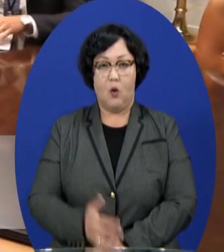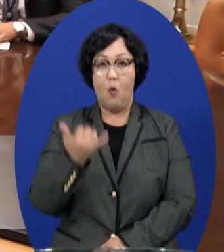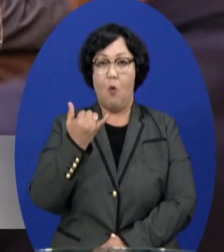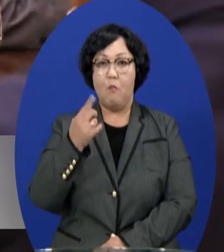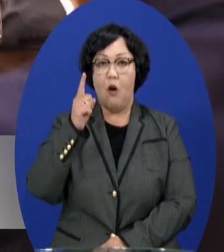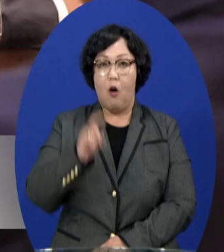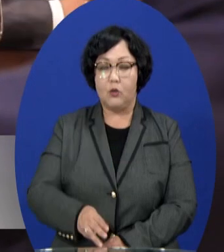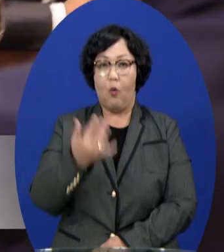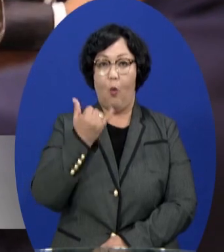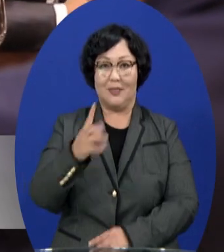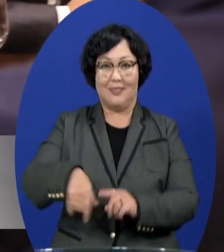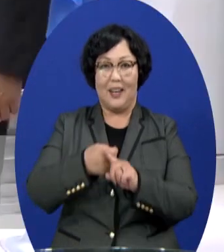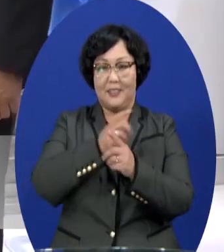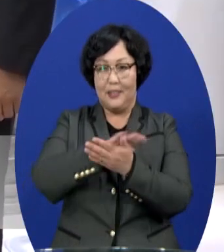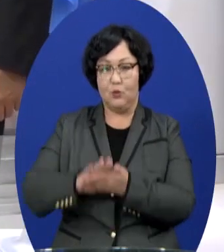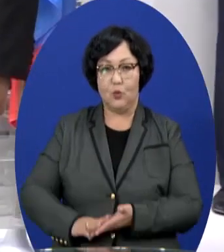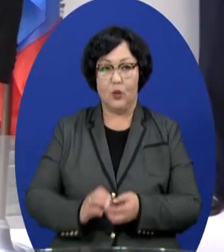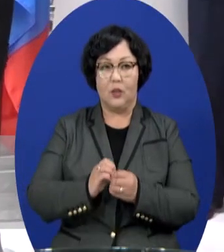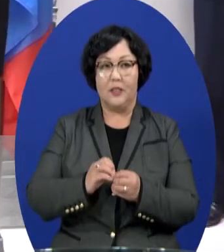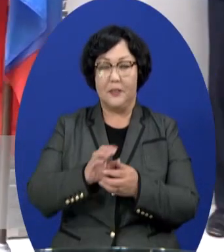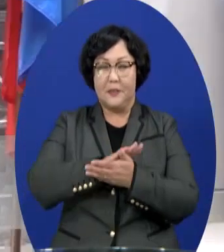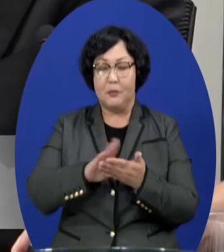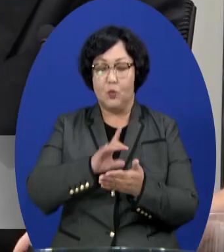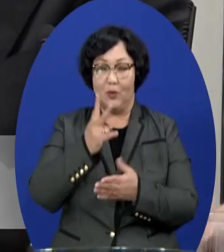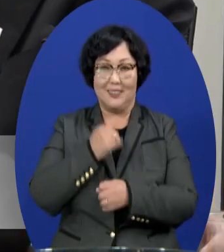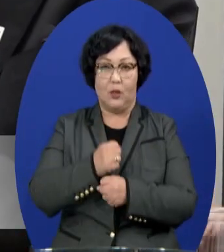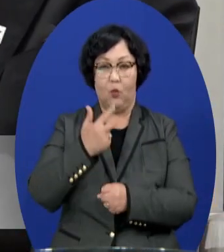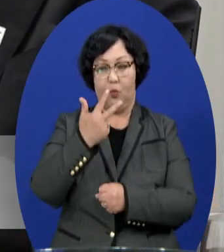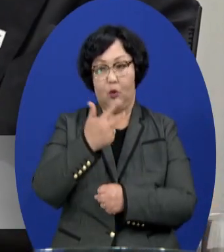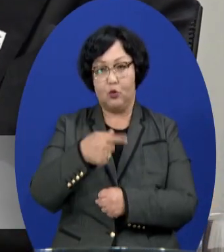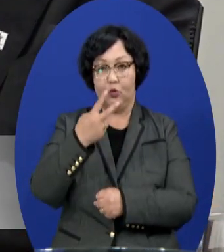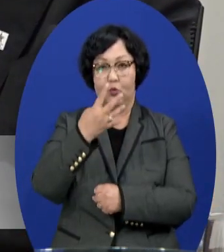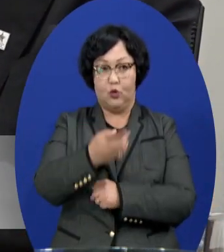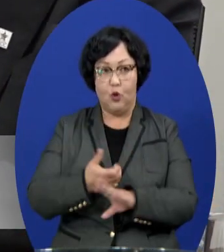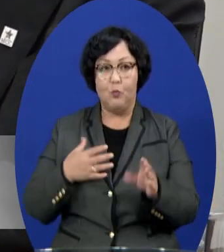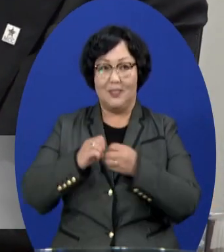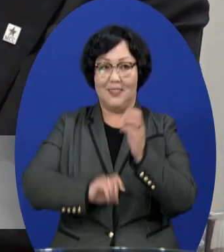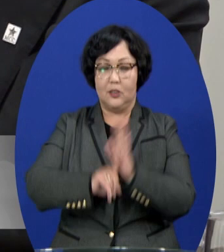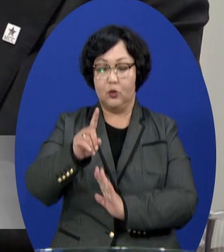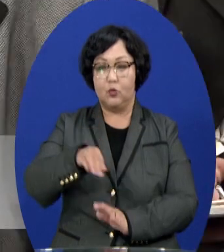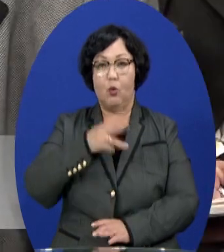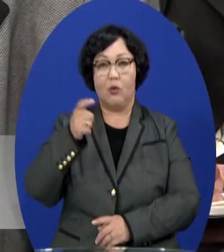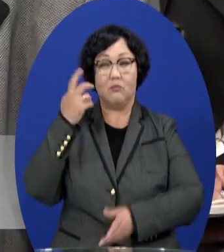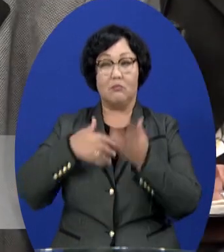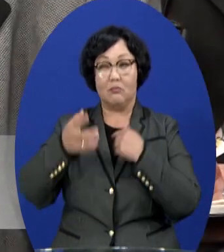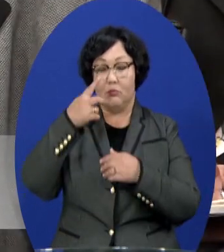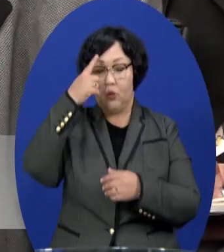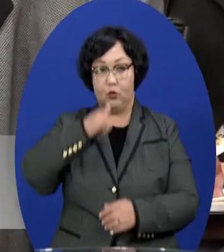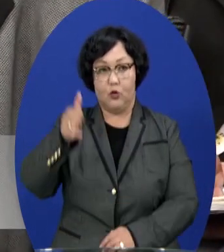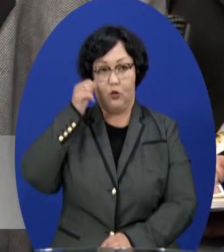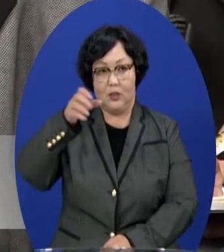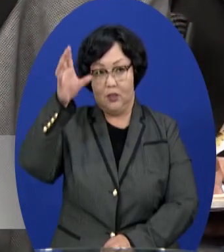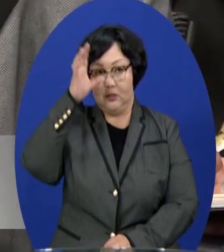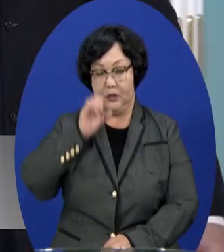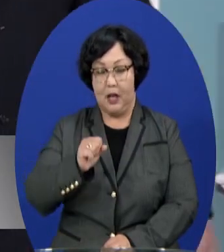Улаанбаатар хотод ус цэвэршүүлэх үйлдвэр барих ажил одоогоос 3-4 жилийн өмнө хэлсэн. Түүх сөхөл Монгол улсын ерөнхийлөгч Хөрс Сүх ерөнхий